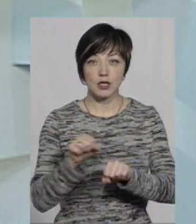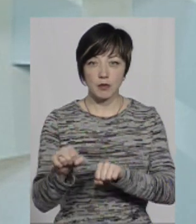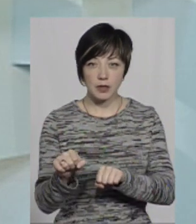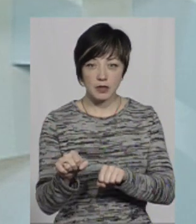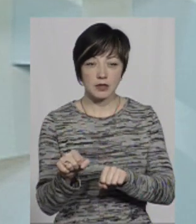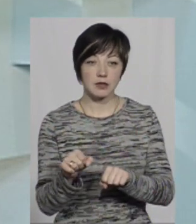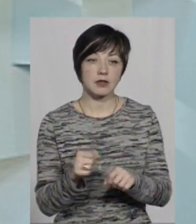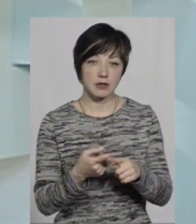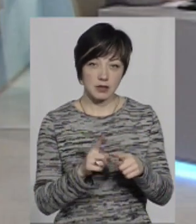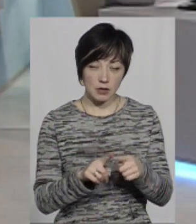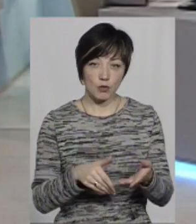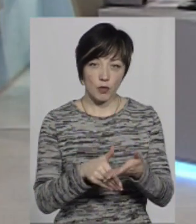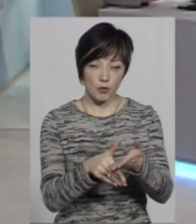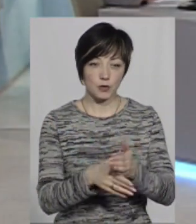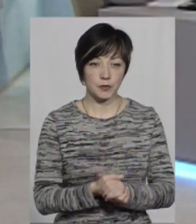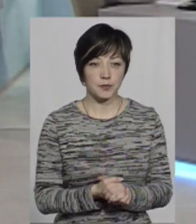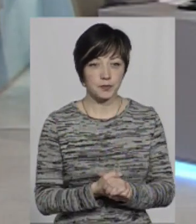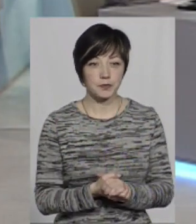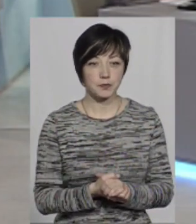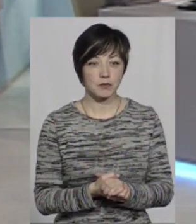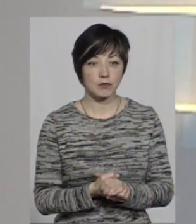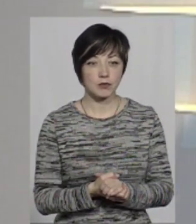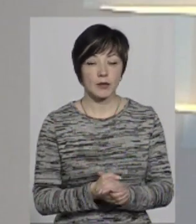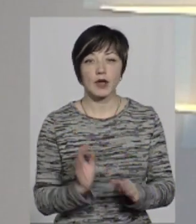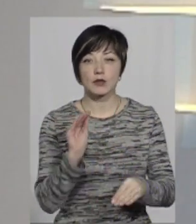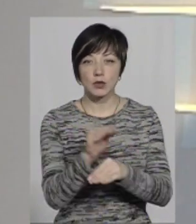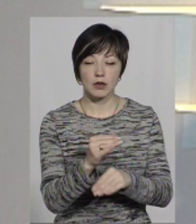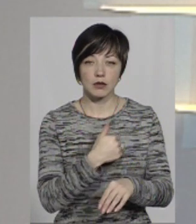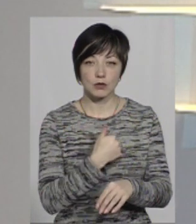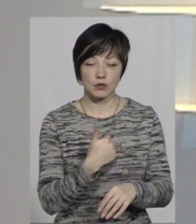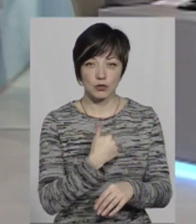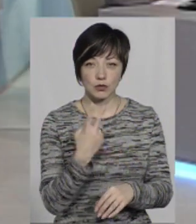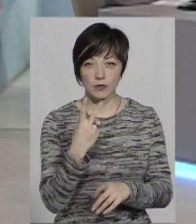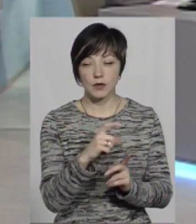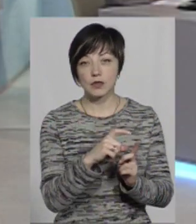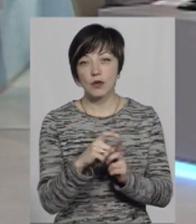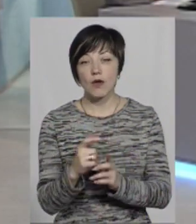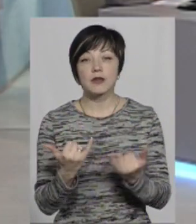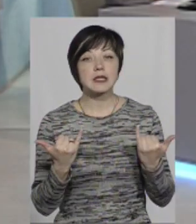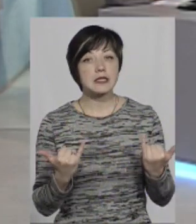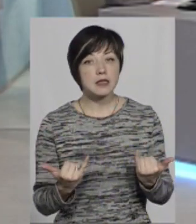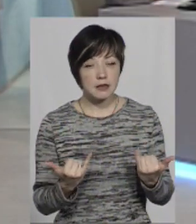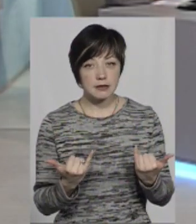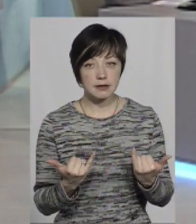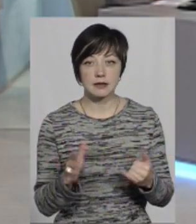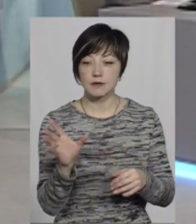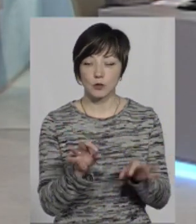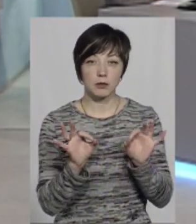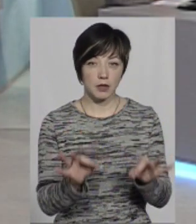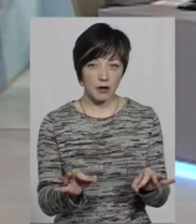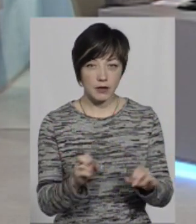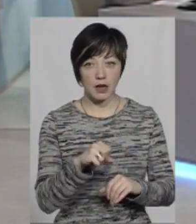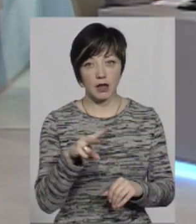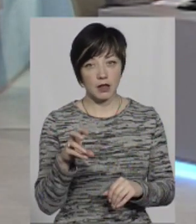це захистить. Я обіцяюся, я в додаток хочу до Оксани два слова сказати. Зараз це все